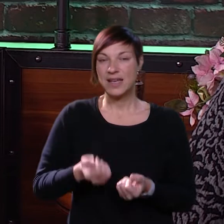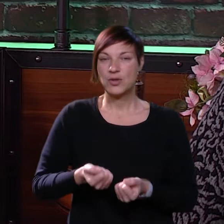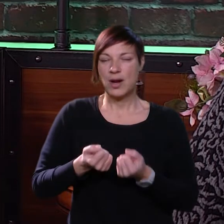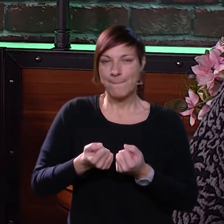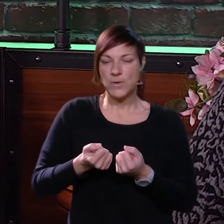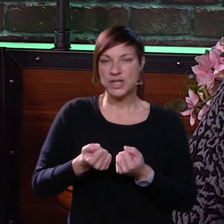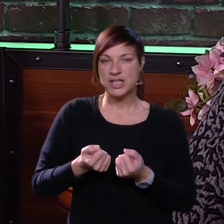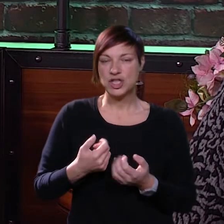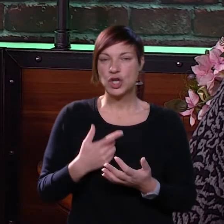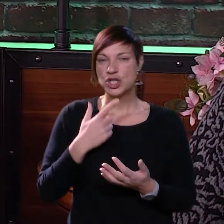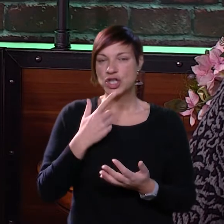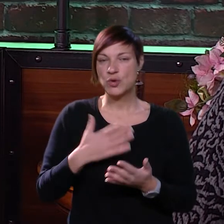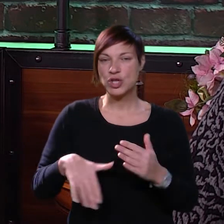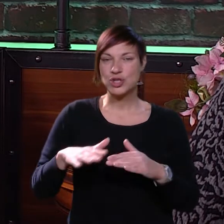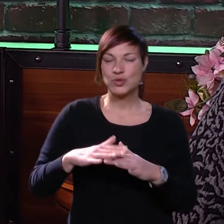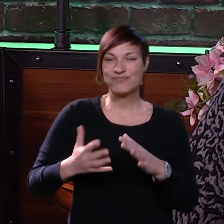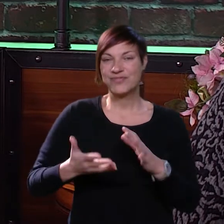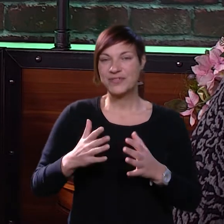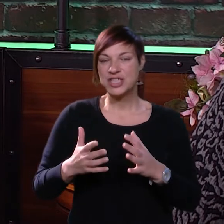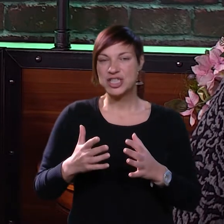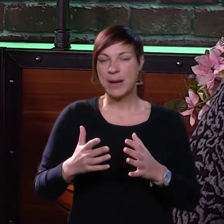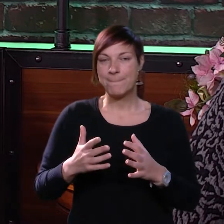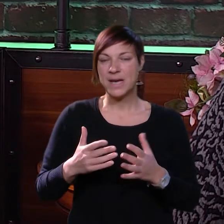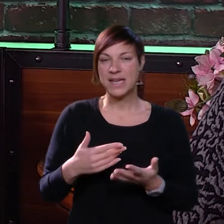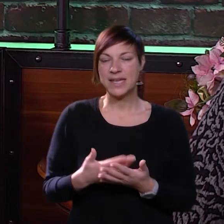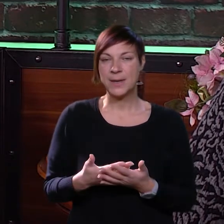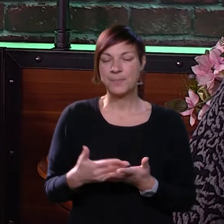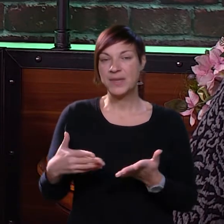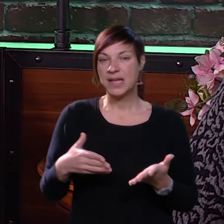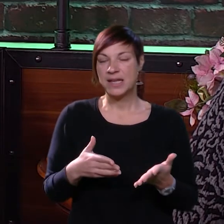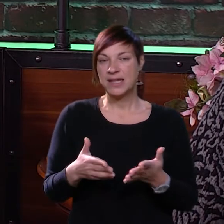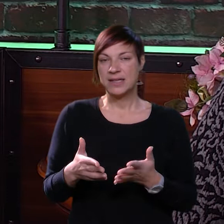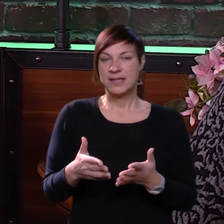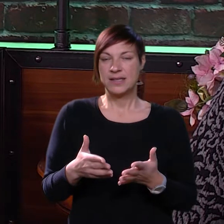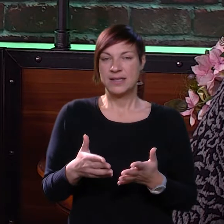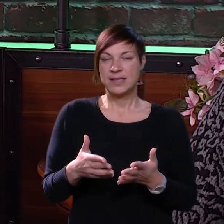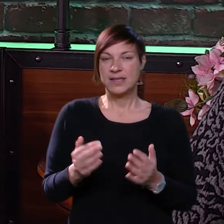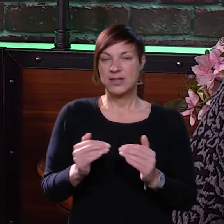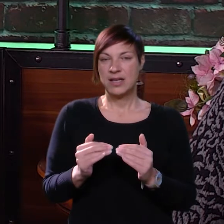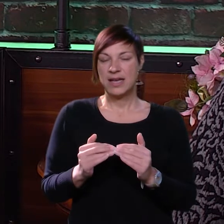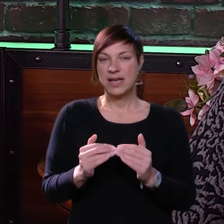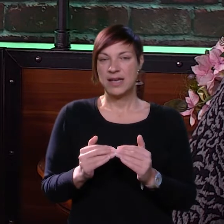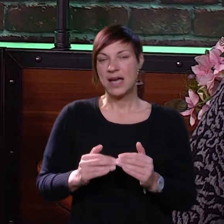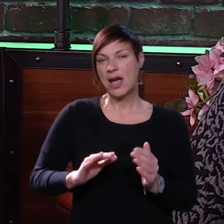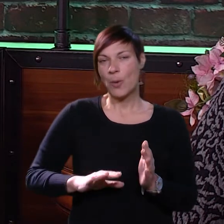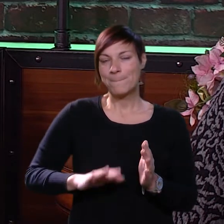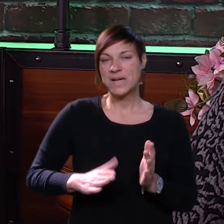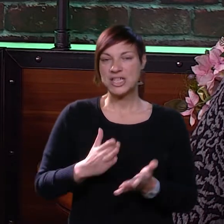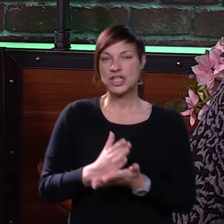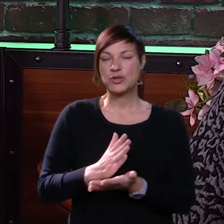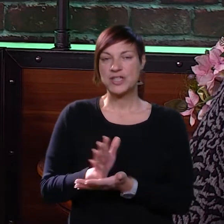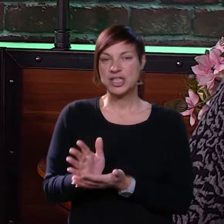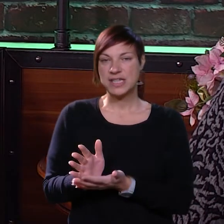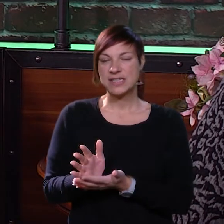intelektualne poteškoće, koje su više manje idu u nekom, rangirane su kao blaže